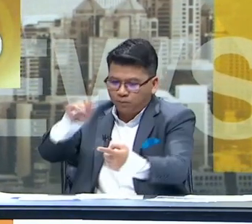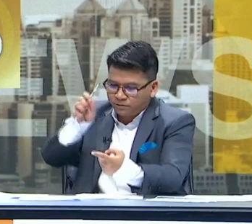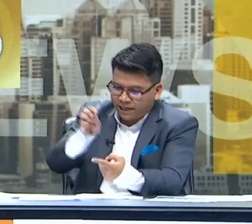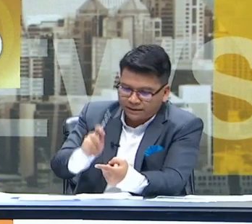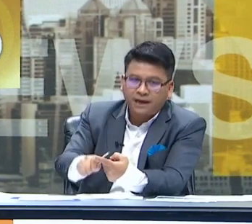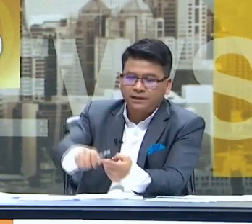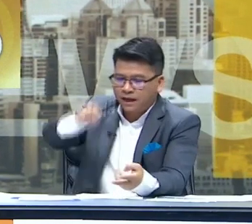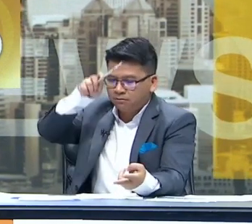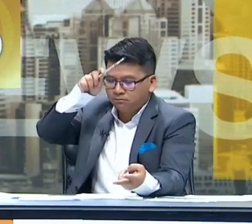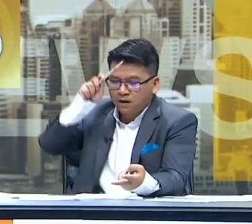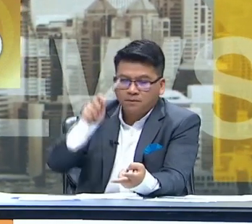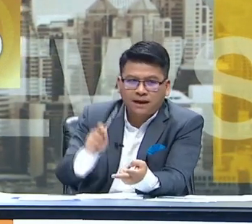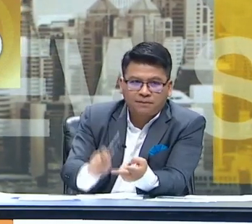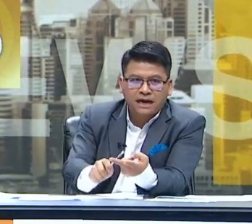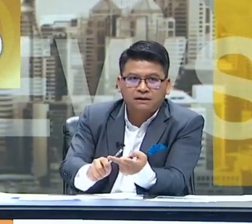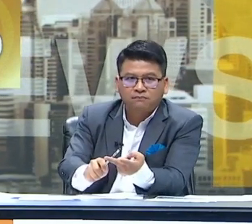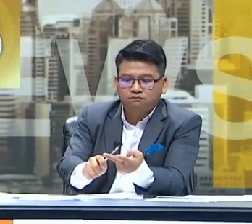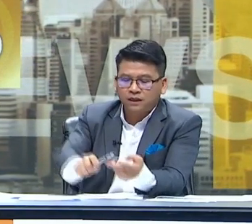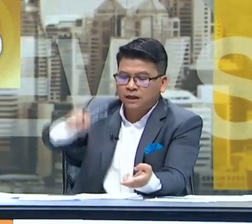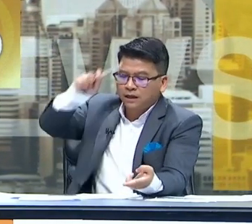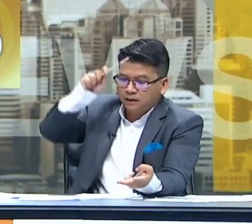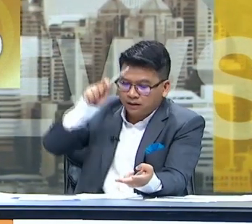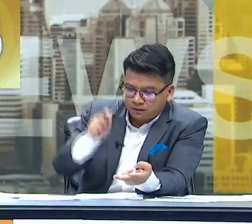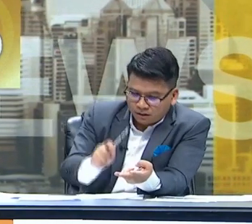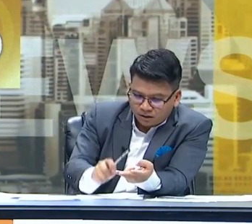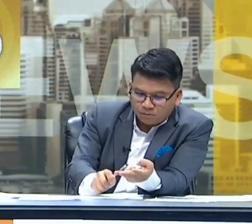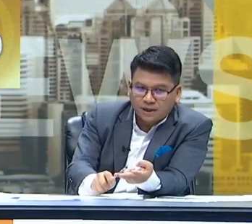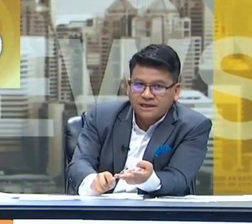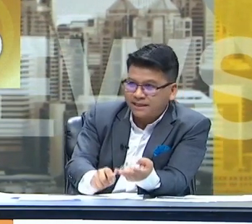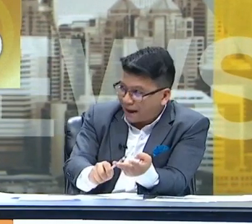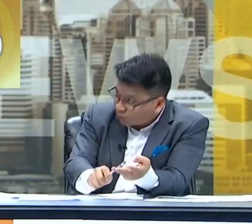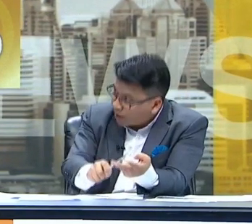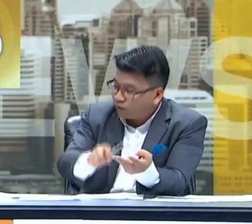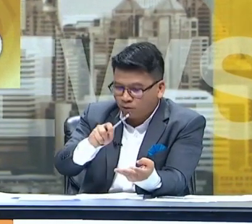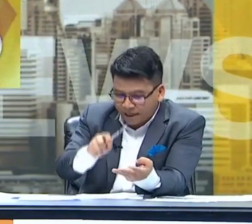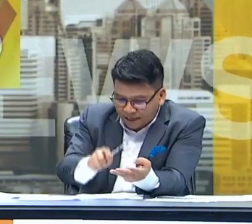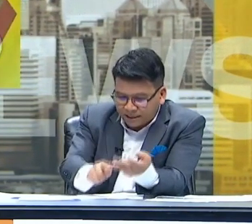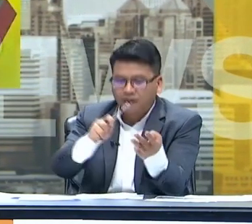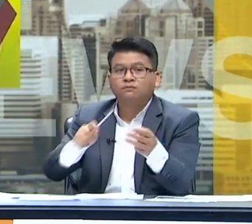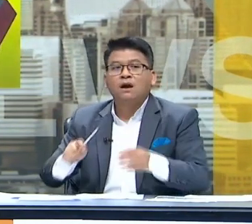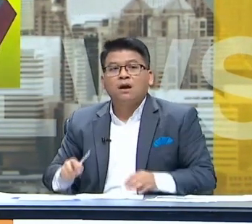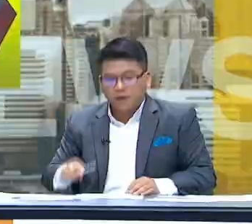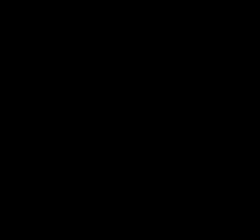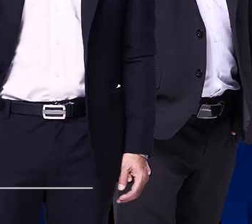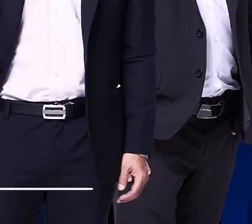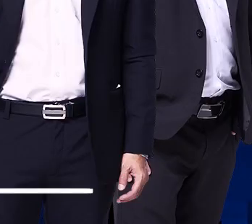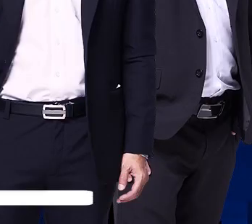ทั้งพลังประชารัฐนะ รวมไทยสร้างชาติ ประชาธิปัตย์ด้วยรวมไทยสร้างชาติ